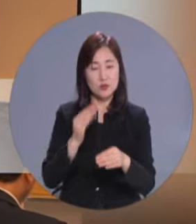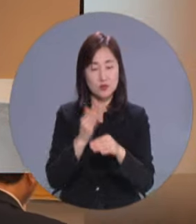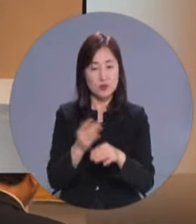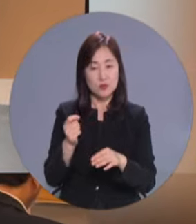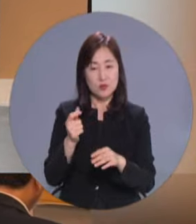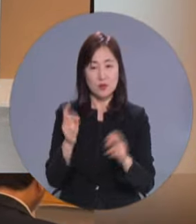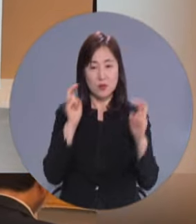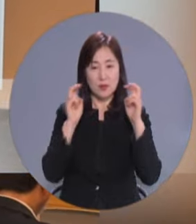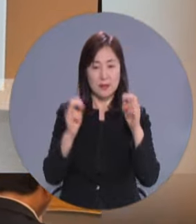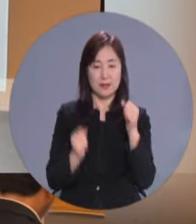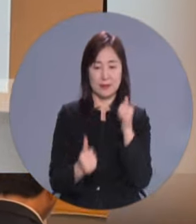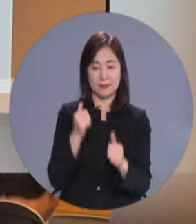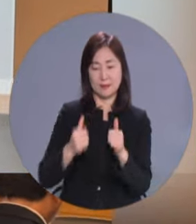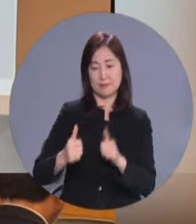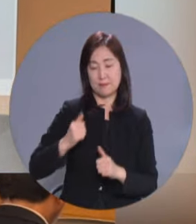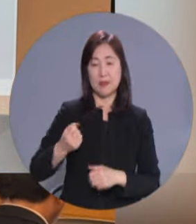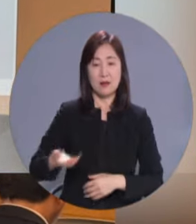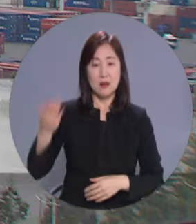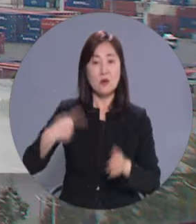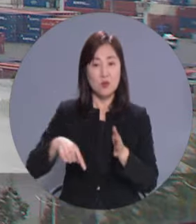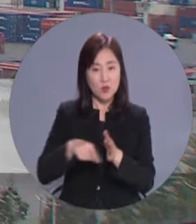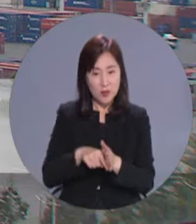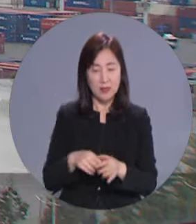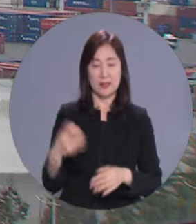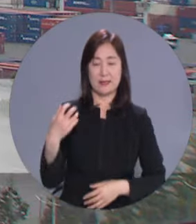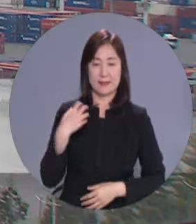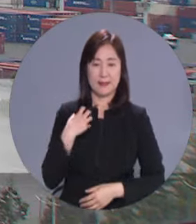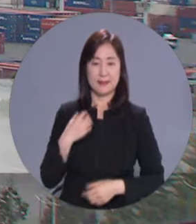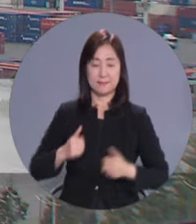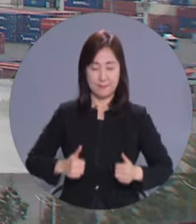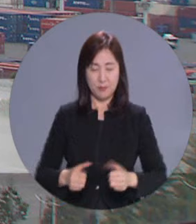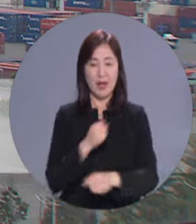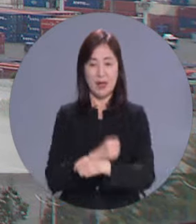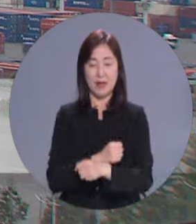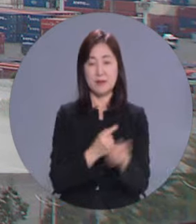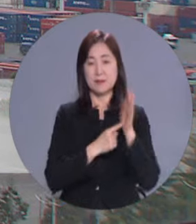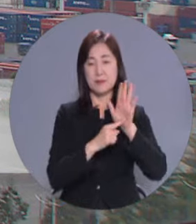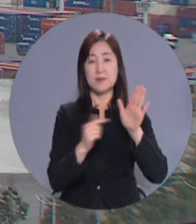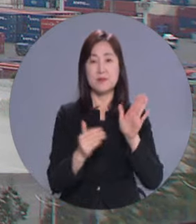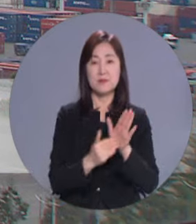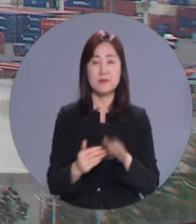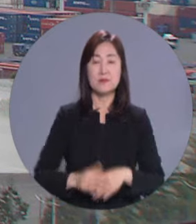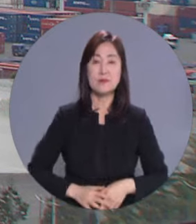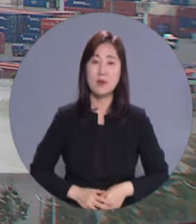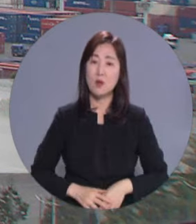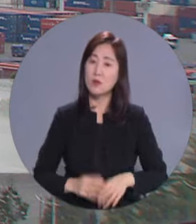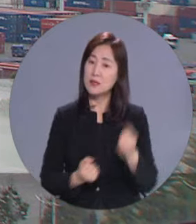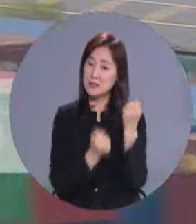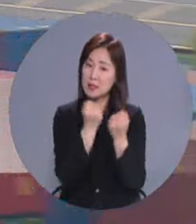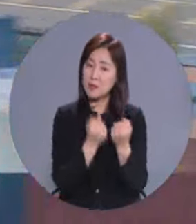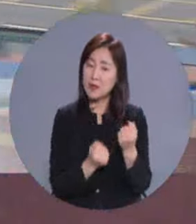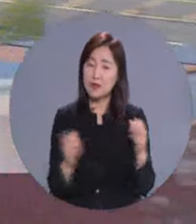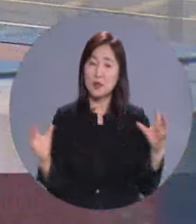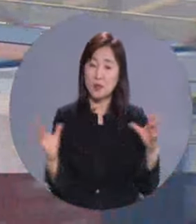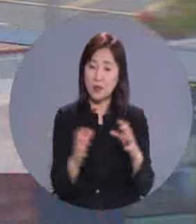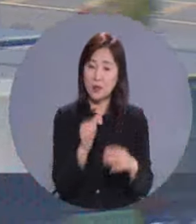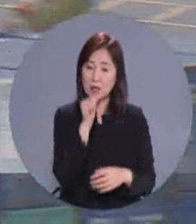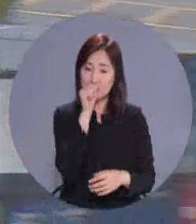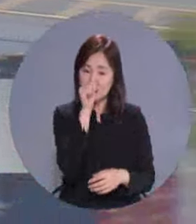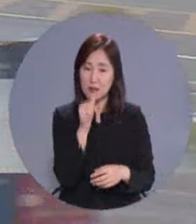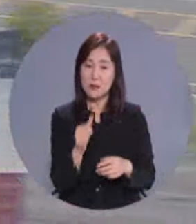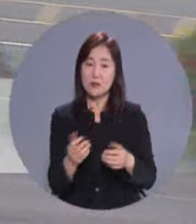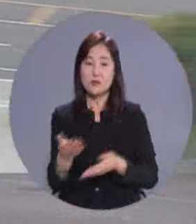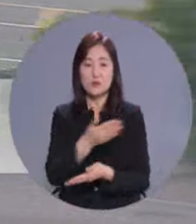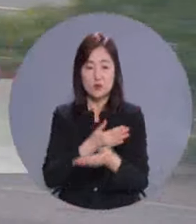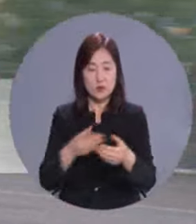강화를 위해이 같은 항만 궁사의 역할에 충실하겠다고 강조했습니다 이번 설명에는 철강 물류산업의